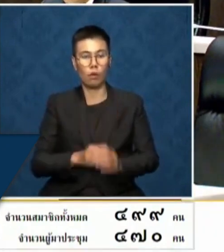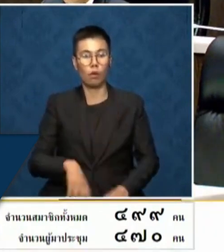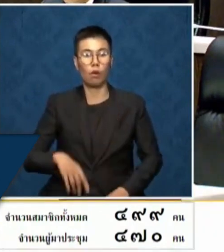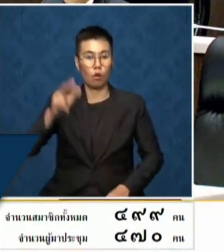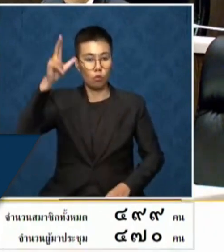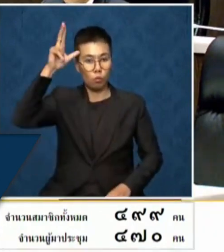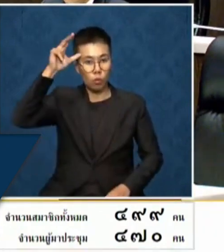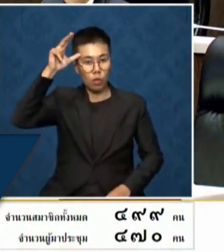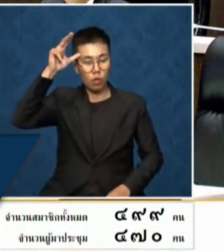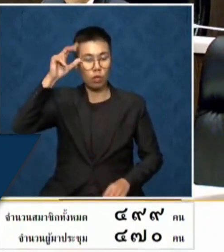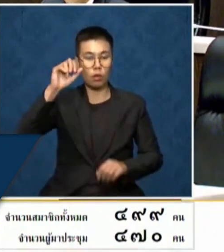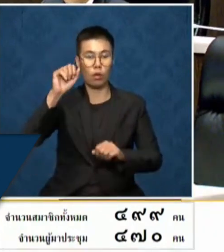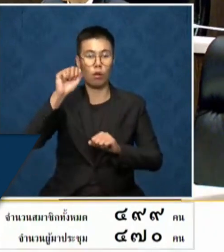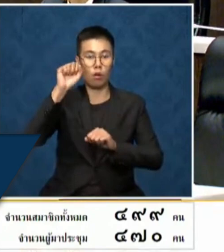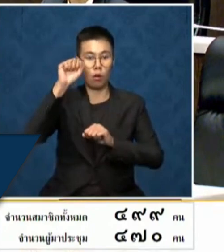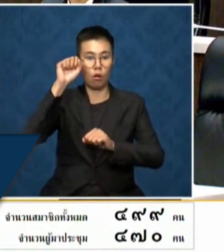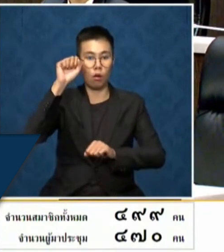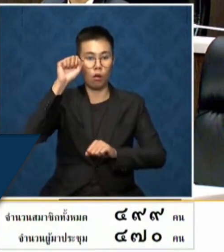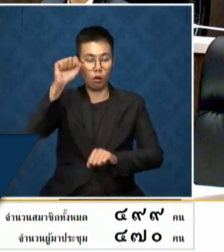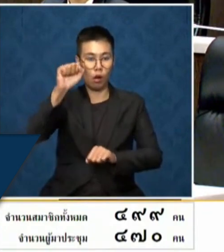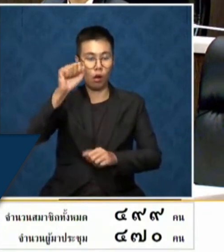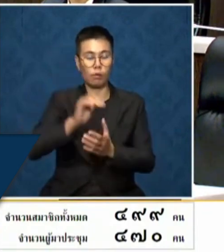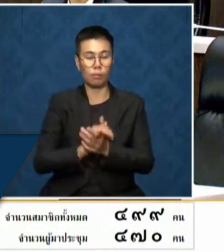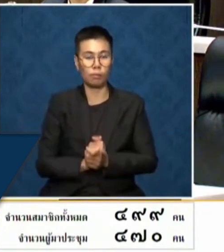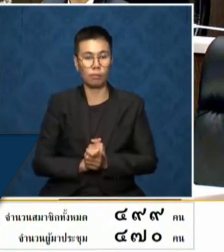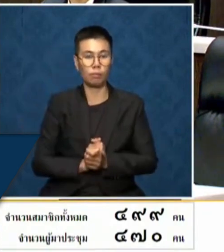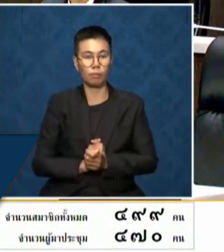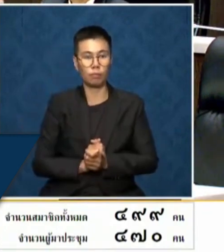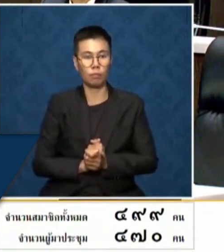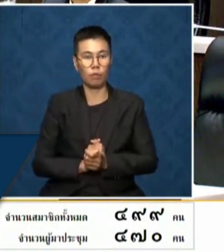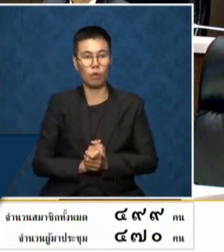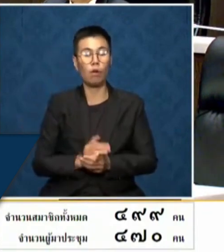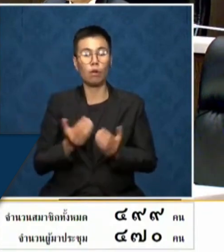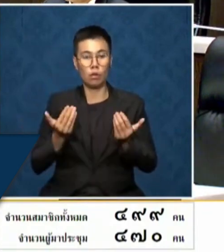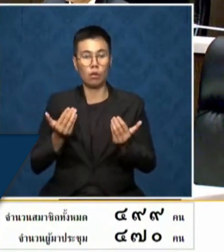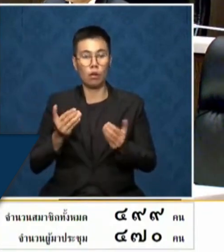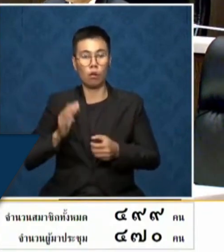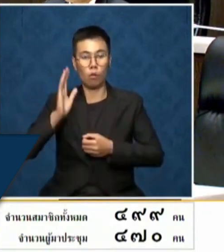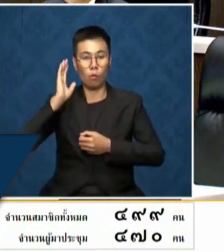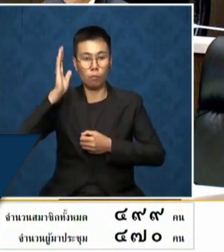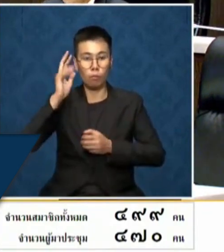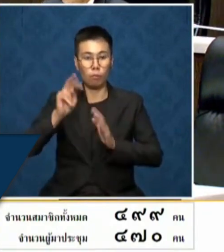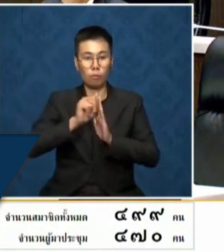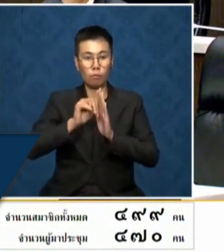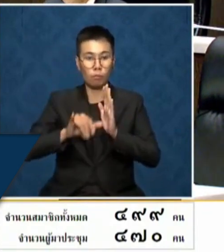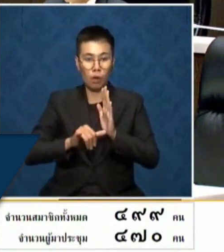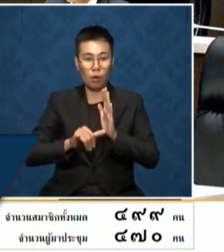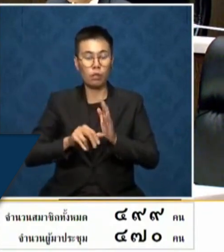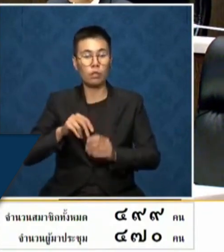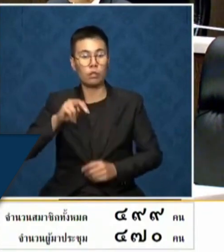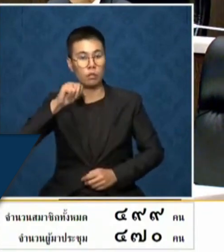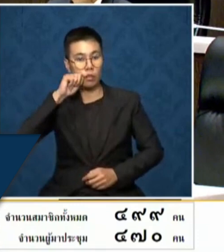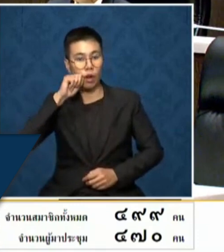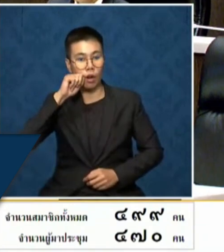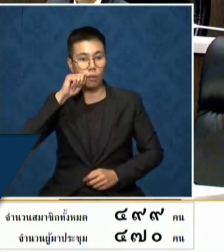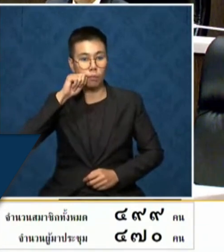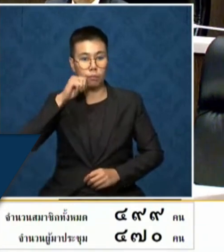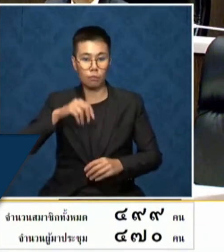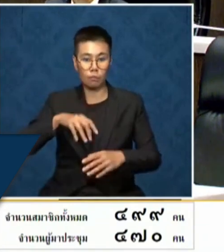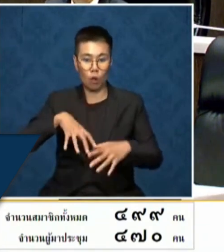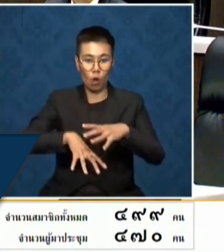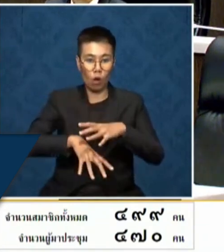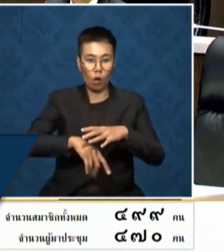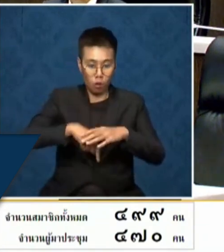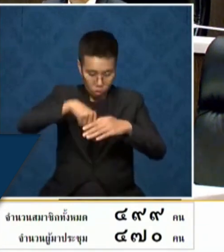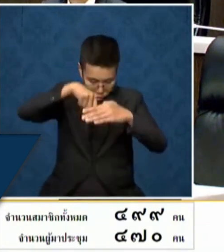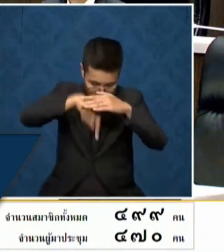บางประกอกพรค้าไกลครับวันนี้ผมขออภิปรายยัติที่เพื่อนสมาชิกเสนอเกี่ยวกับน้ำบาดาลปัญหาน้ำบาดาล